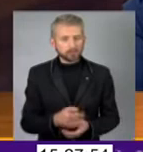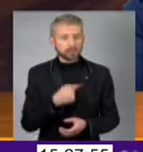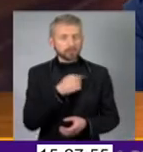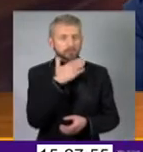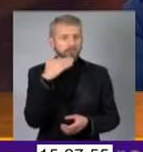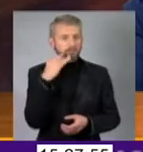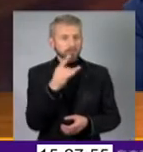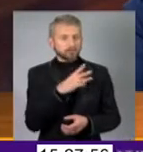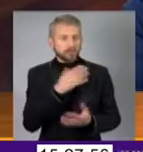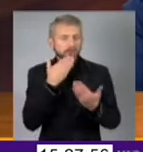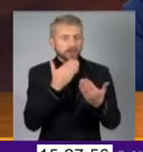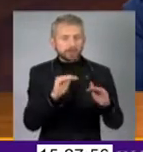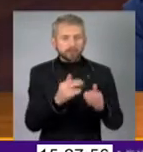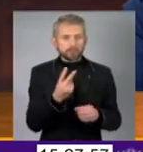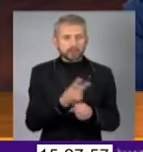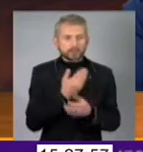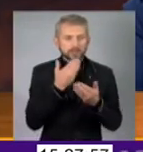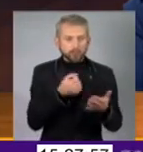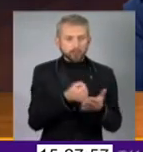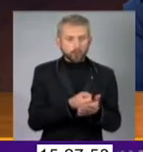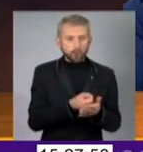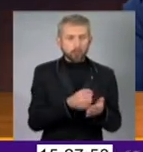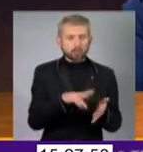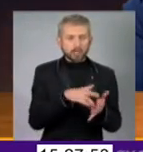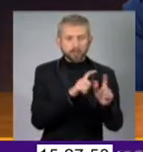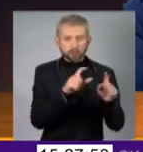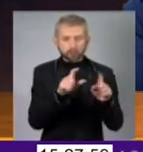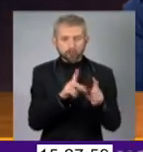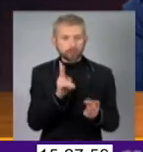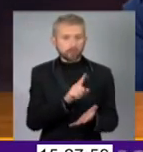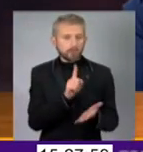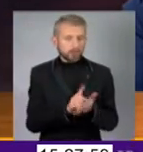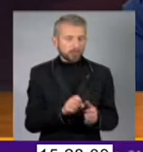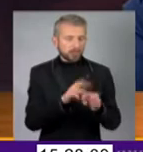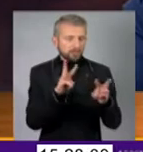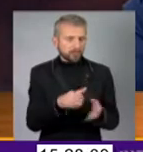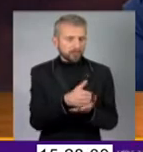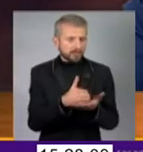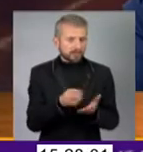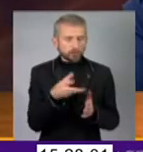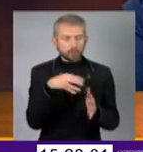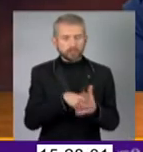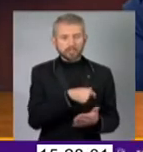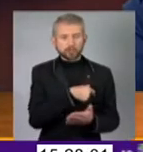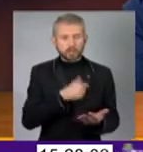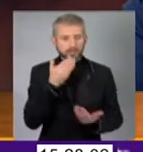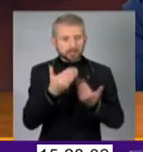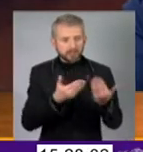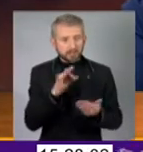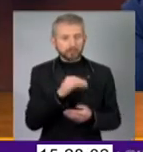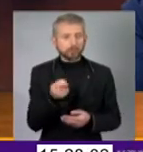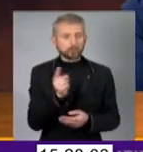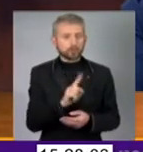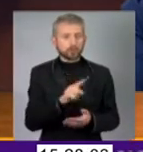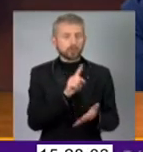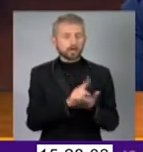неодноразово звертався, я мінімум два рази звертався до відповідних комунальних структур, які мають забезпечити цей сервіс, в тому числі депутатськими зверненнями, відносно того, що